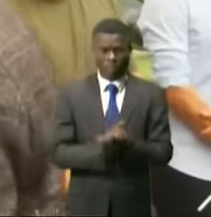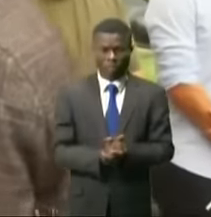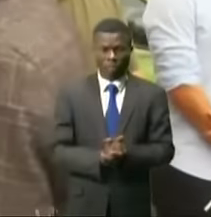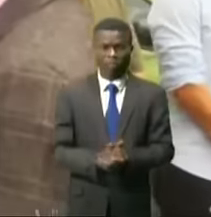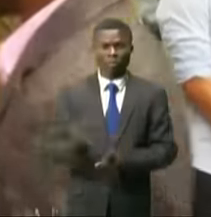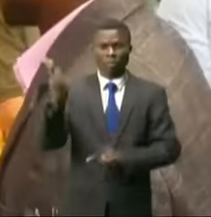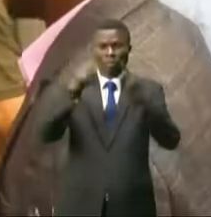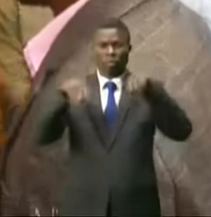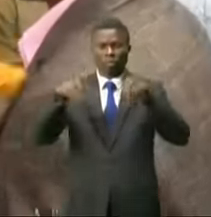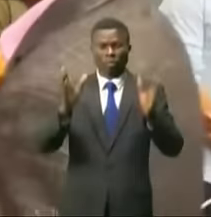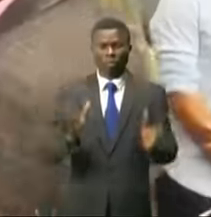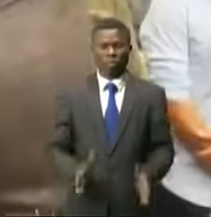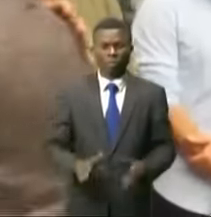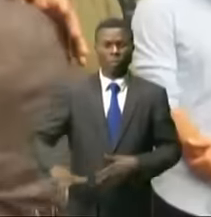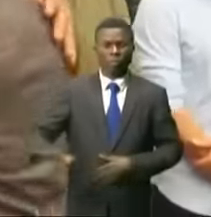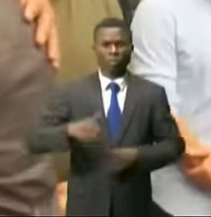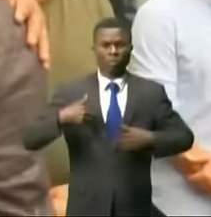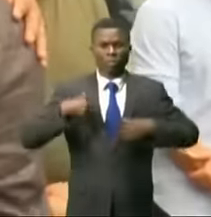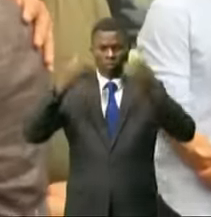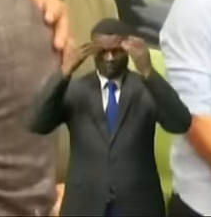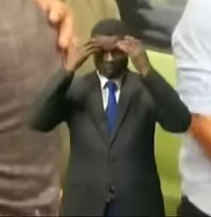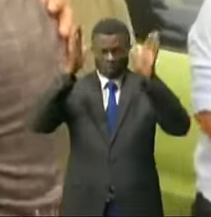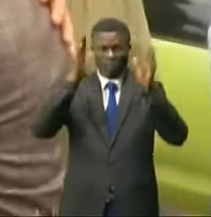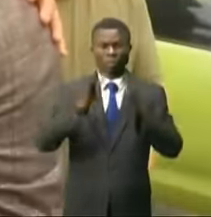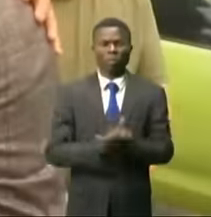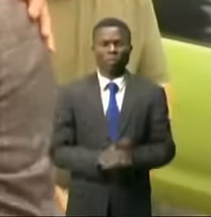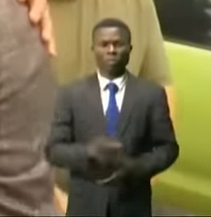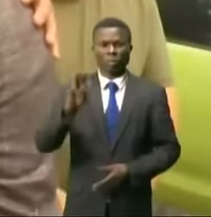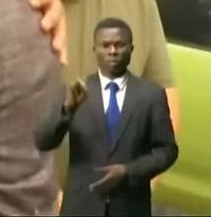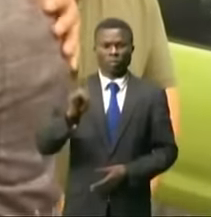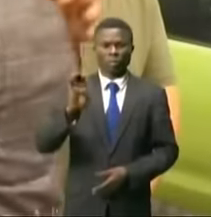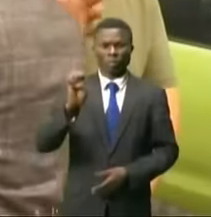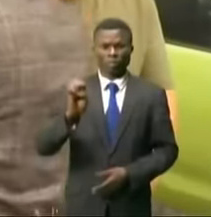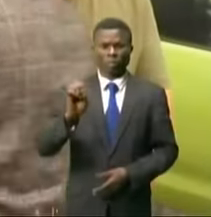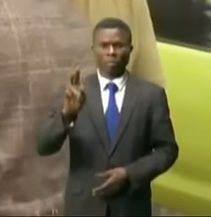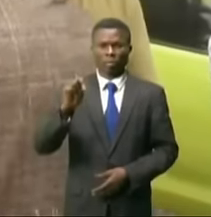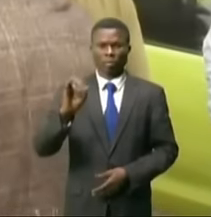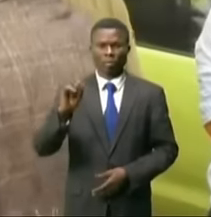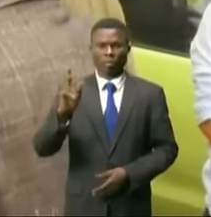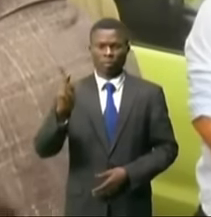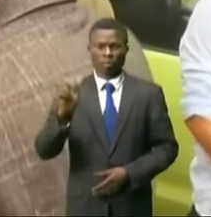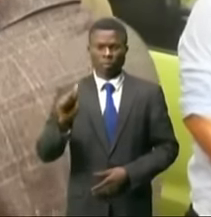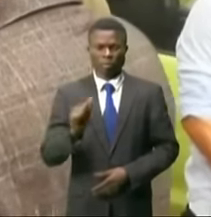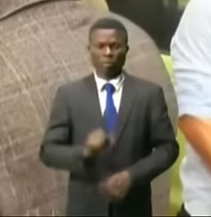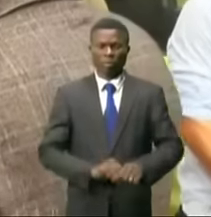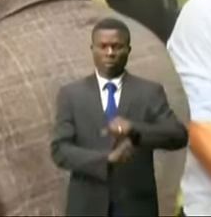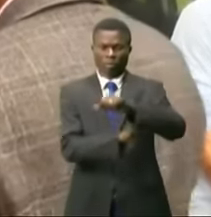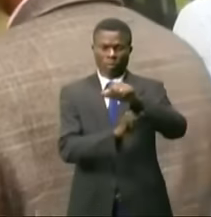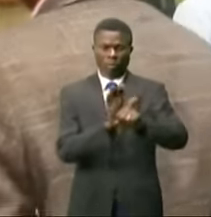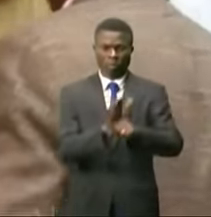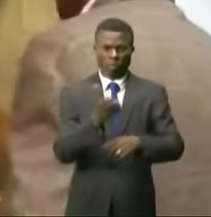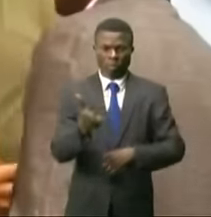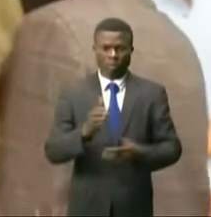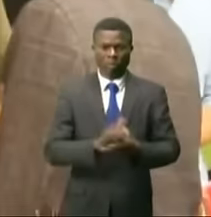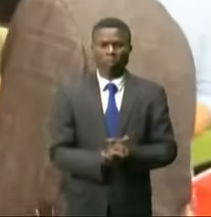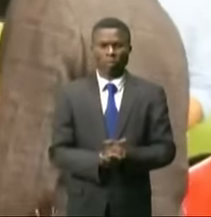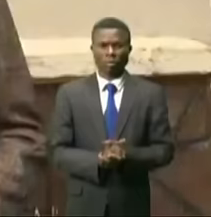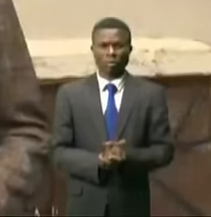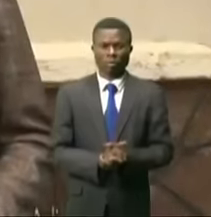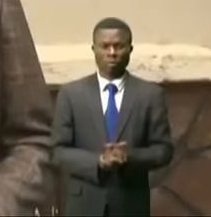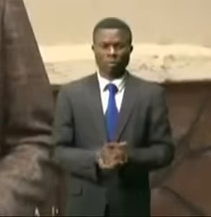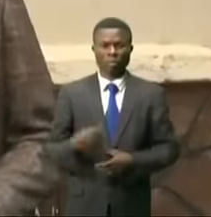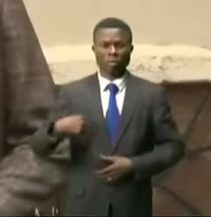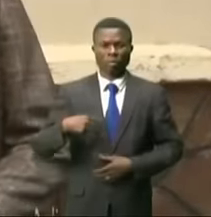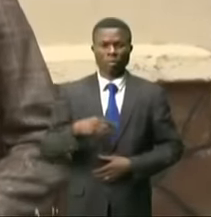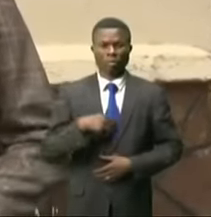diaspora congolaise en Égypte, Djibril Ménico est venu lui aussi apporter son soutien. Et je vois qu'ils sont massivement